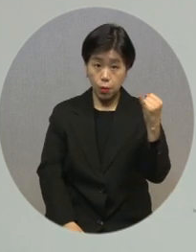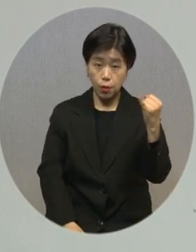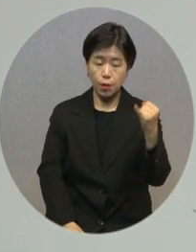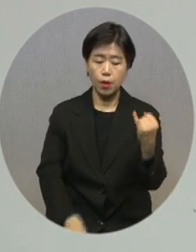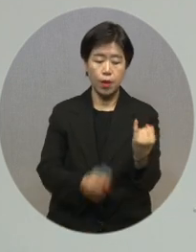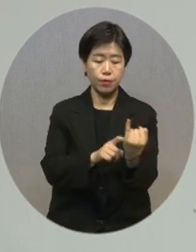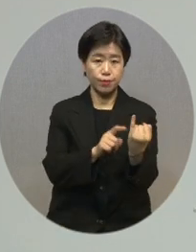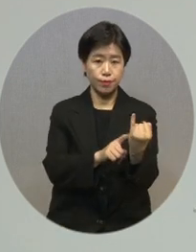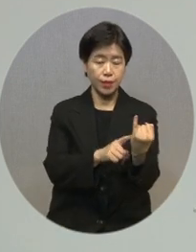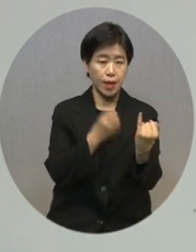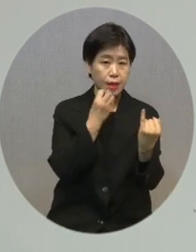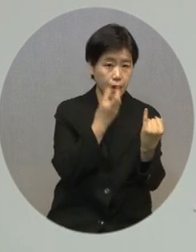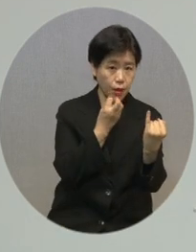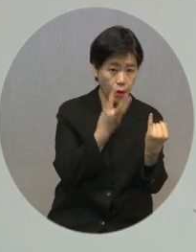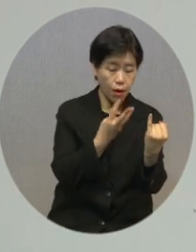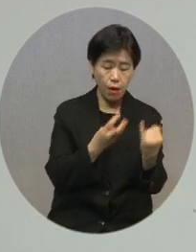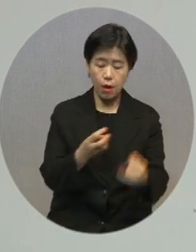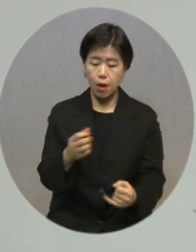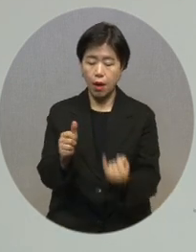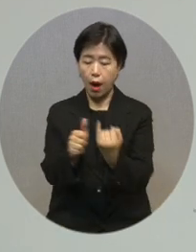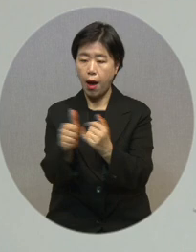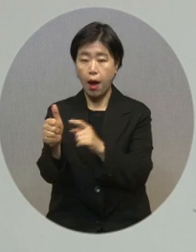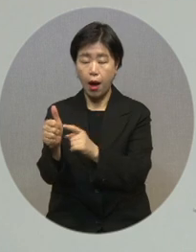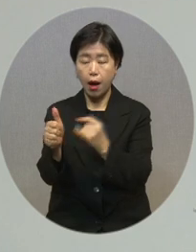3개월씩 그 육아휴직을 사용할 경우에는